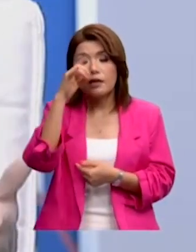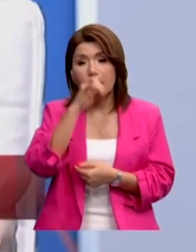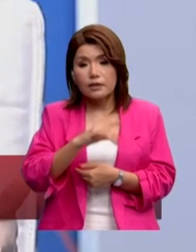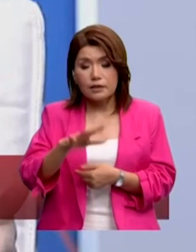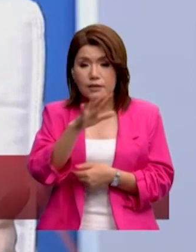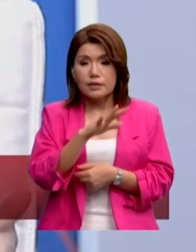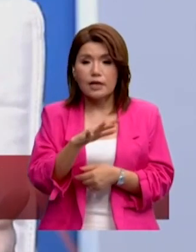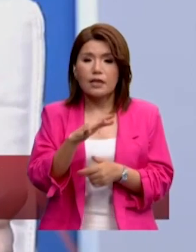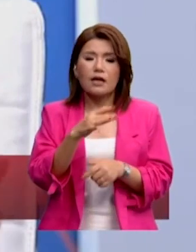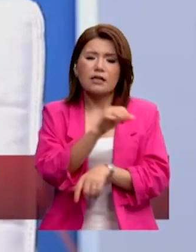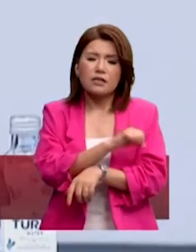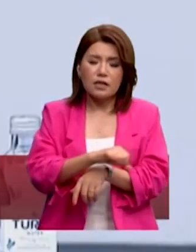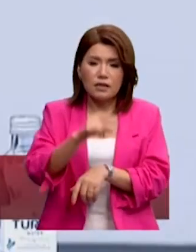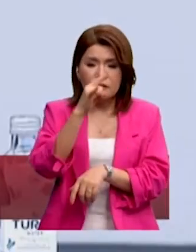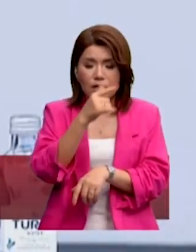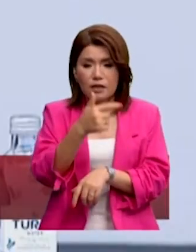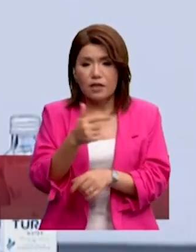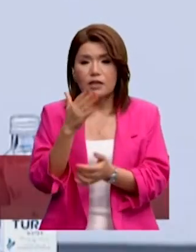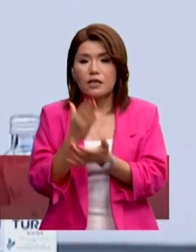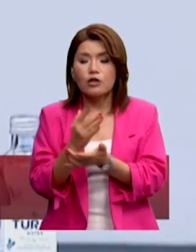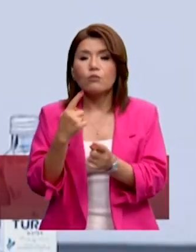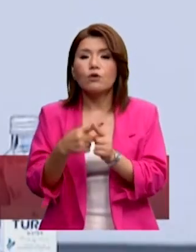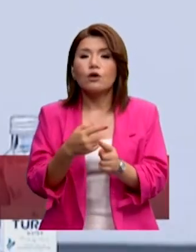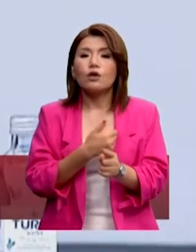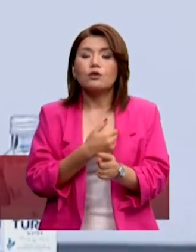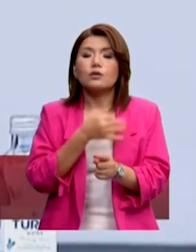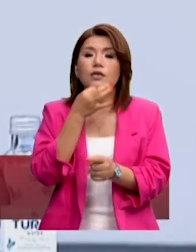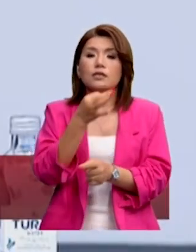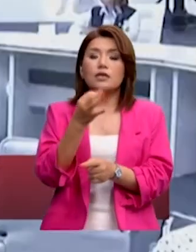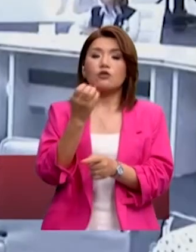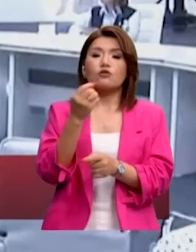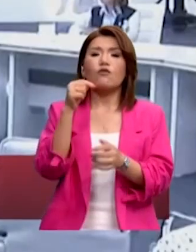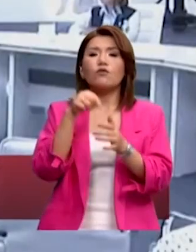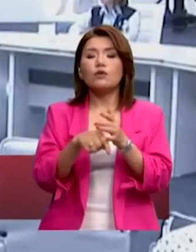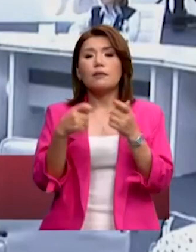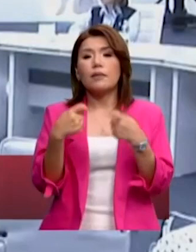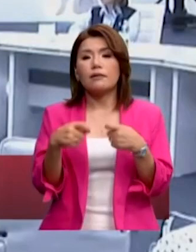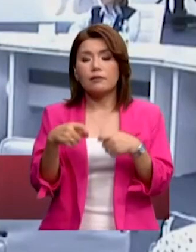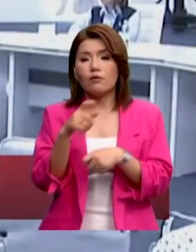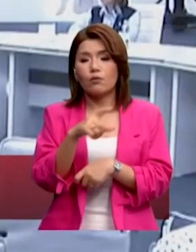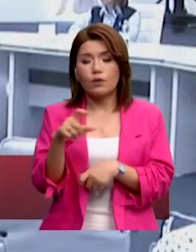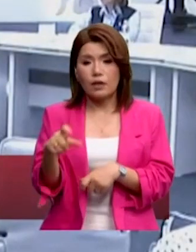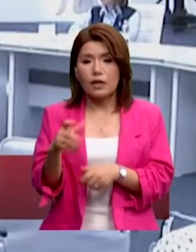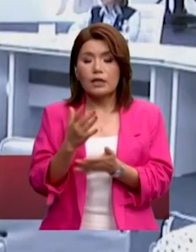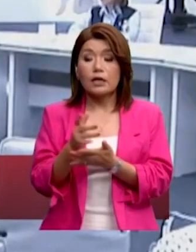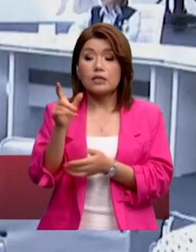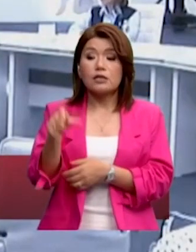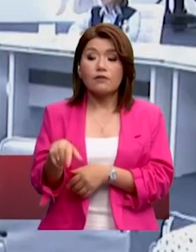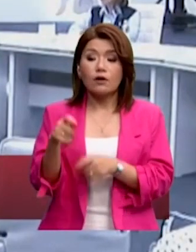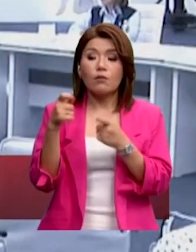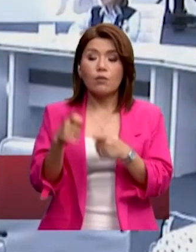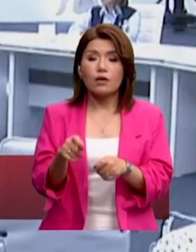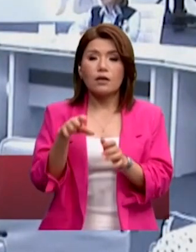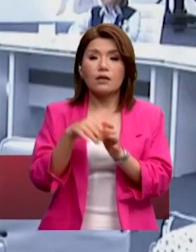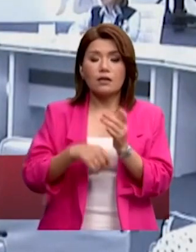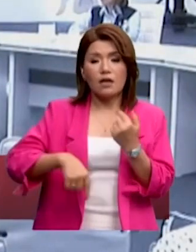и граждане сопредельных стран. Также я бы хотела отметить тенденцию по внутренней торговле людьми, когда жертвами торговли людьми